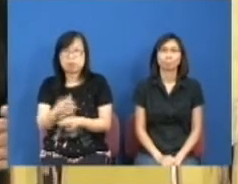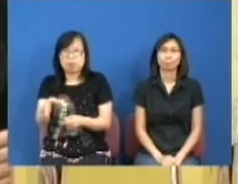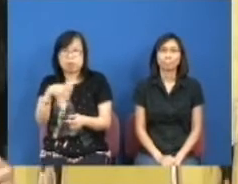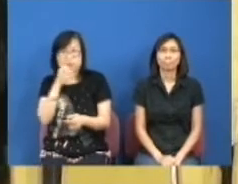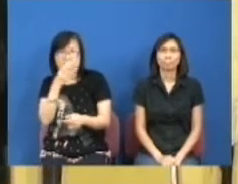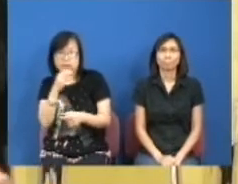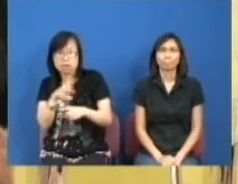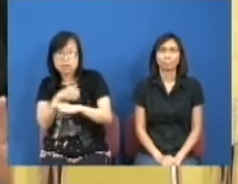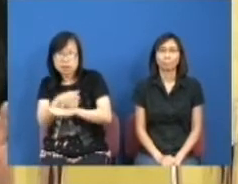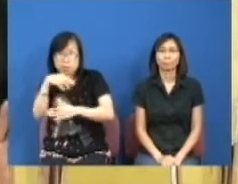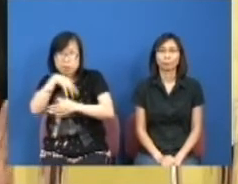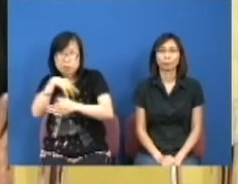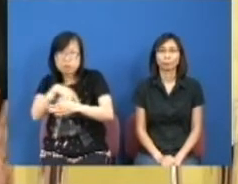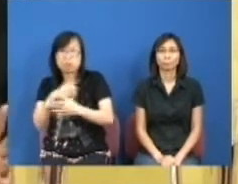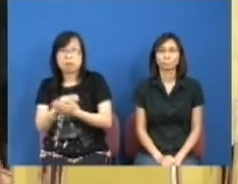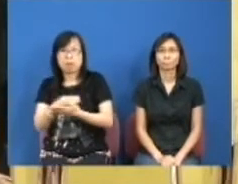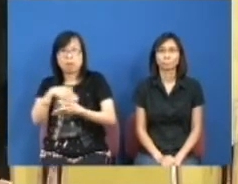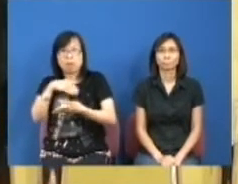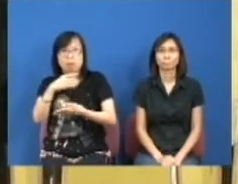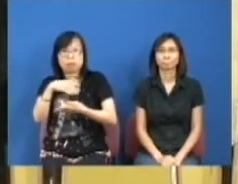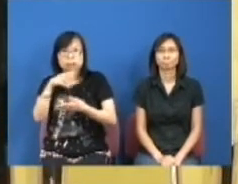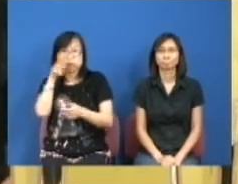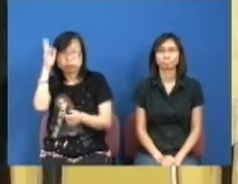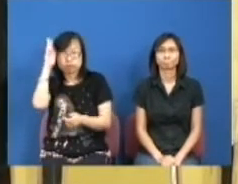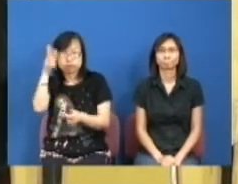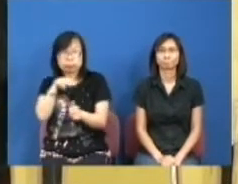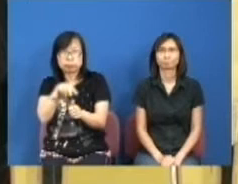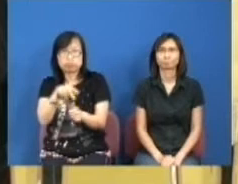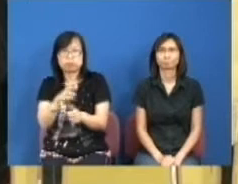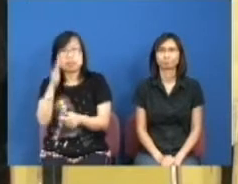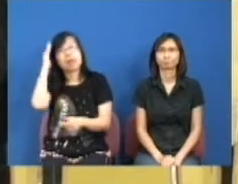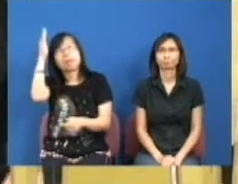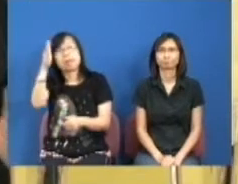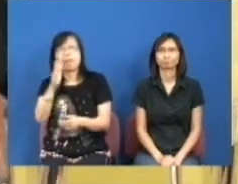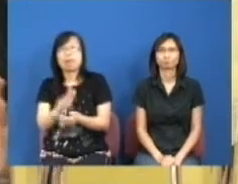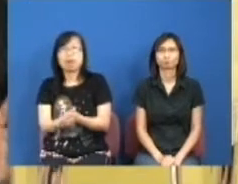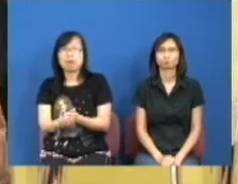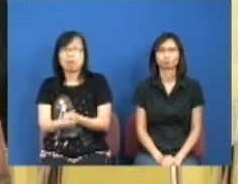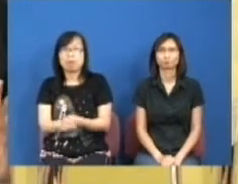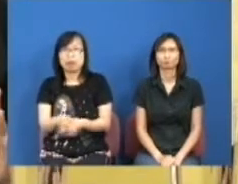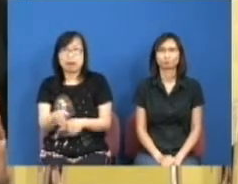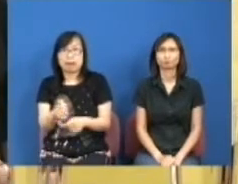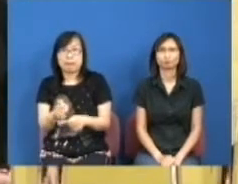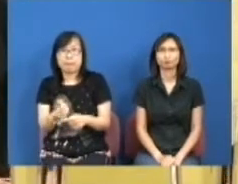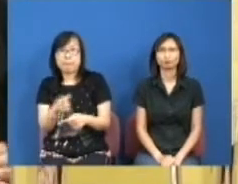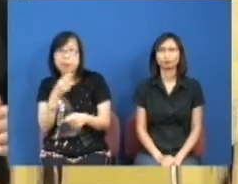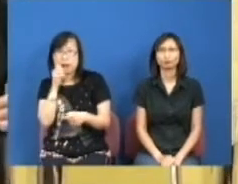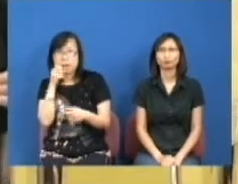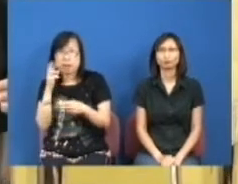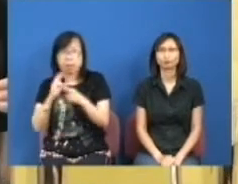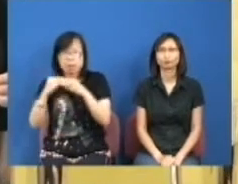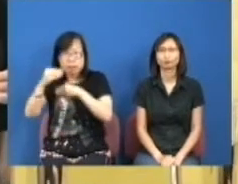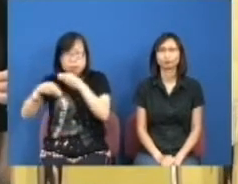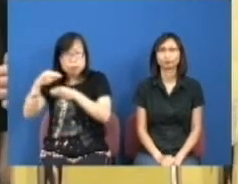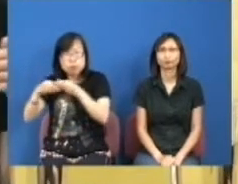有很多人是有很多的不同的社會和政治的理想的，但是我們說正正就是因為香港社會裡面流傳著不同的